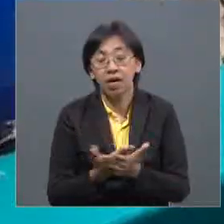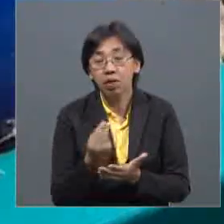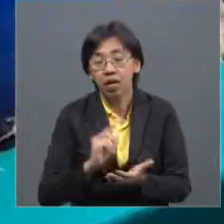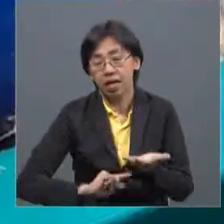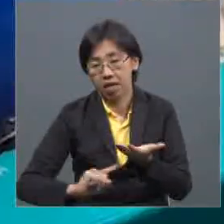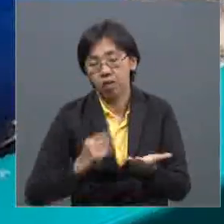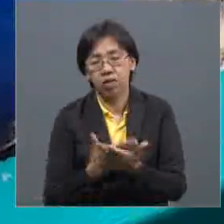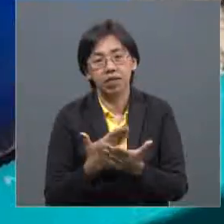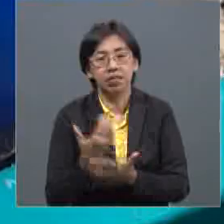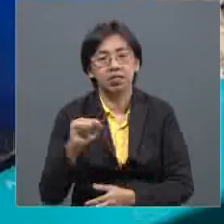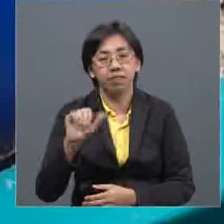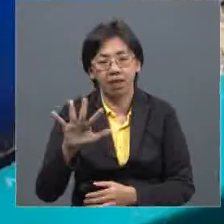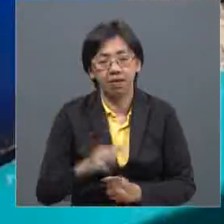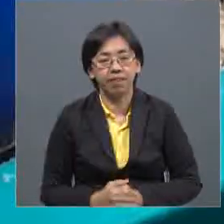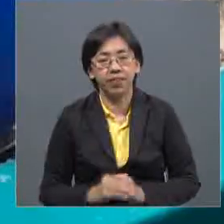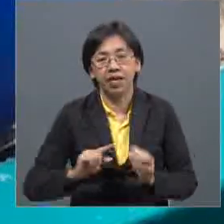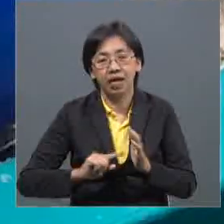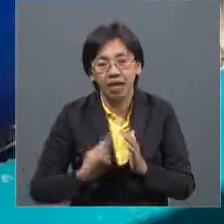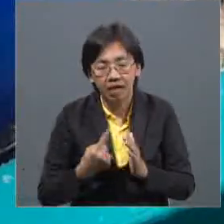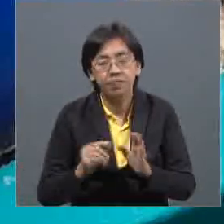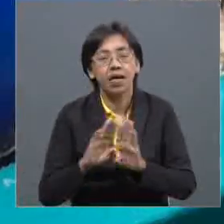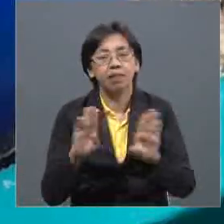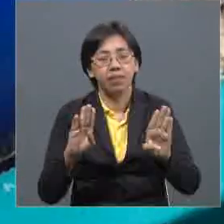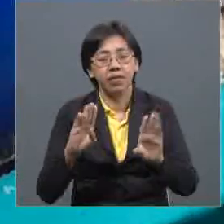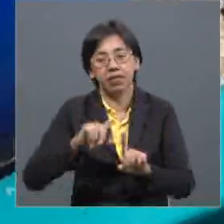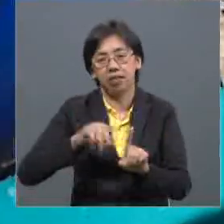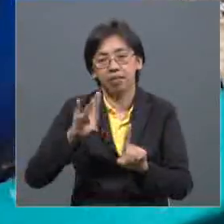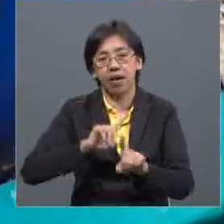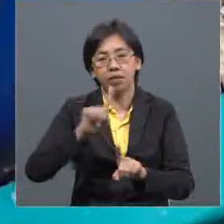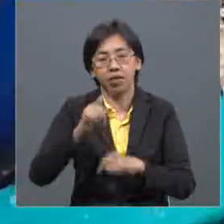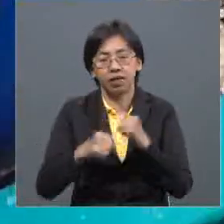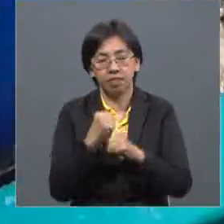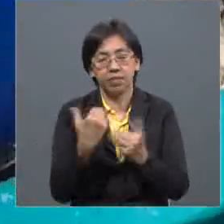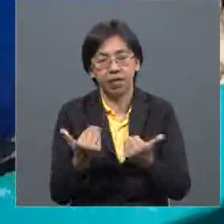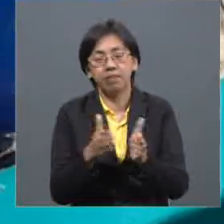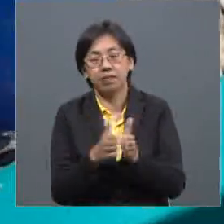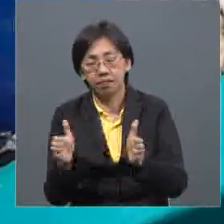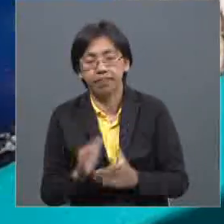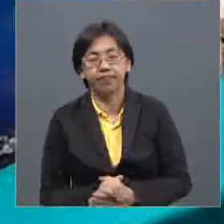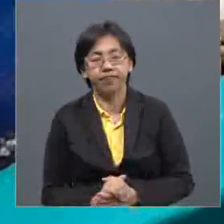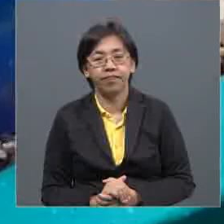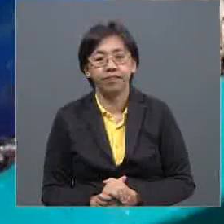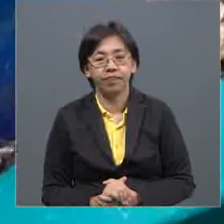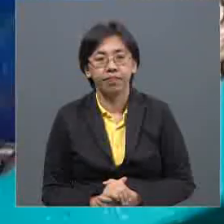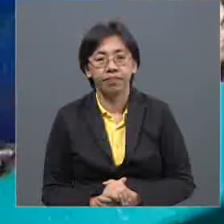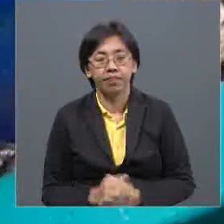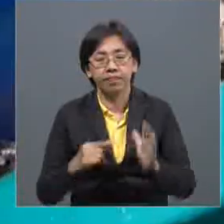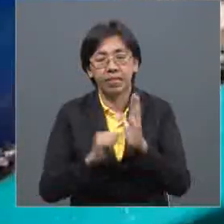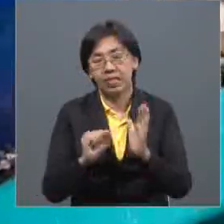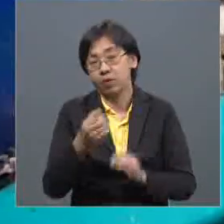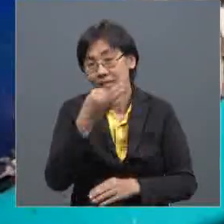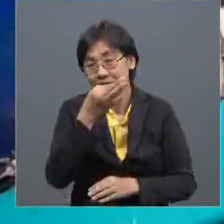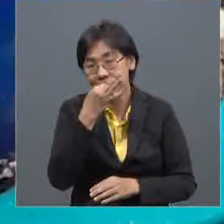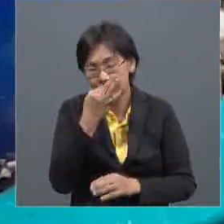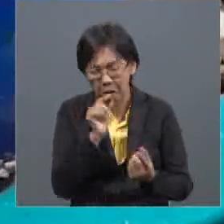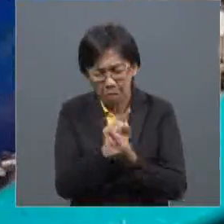กิโลกรัมละ 15บาทจะเริ่มเปิดรับซื้อในวันที่ 1สิงหาคมนี้เป็นต้นไปเฉพาะจังหวัดเอ่อเฉพาะที่จังหวัดสมุทรสาคร